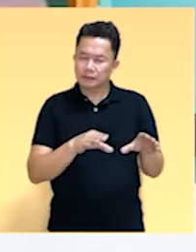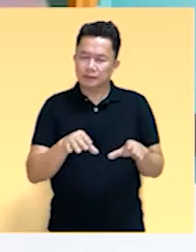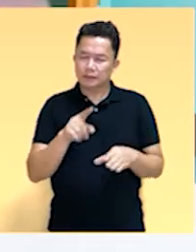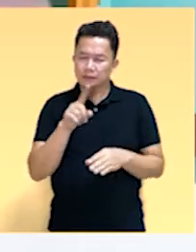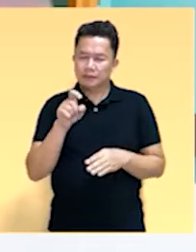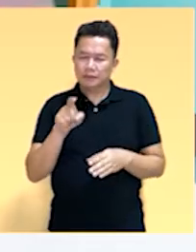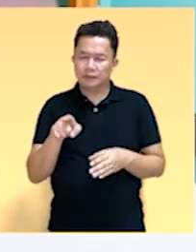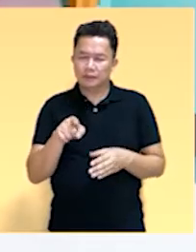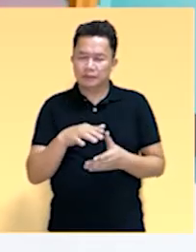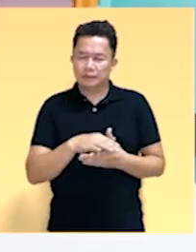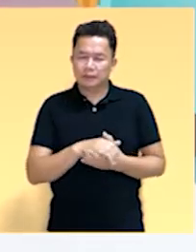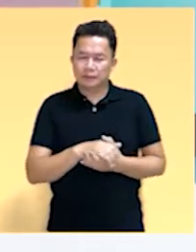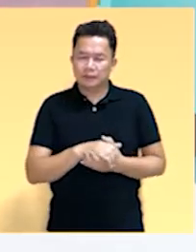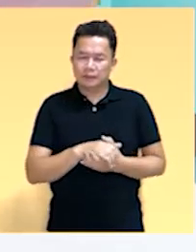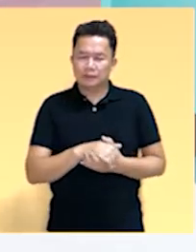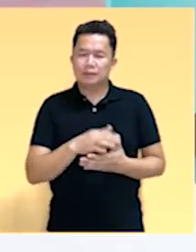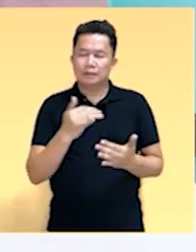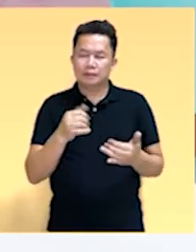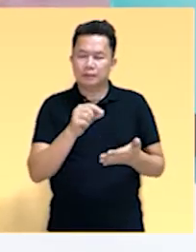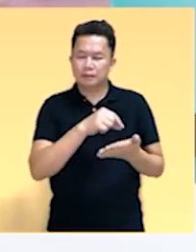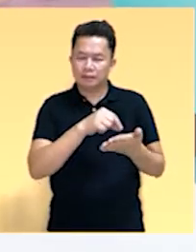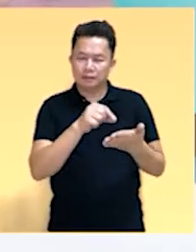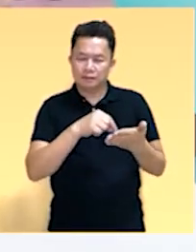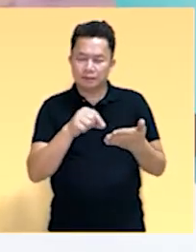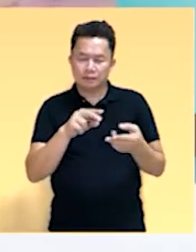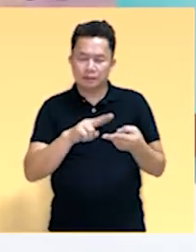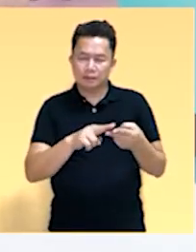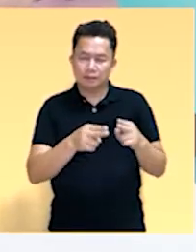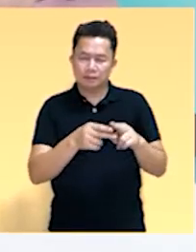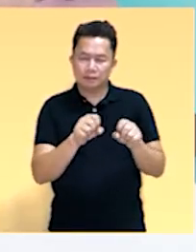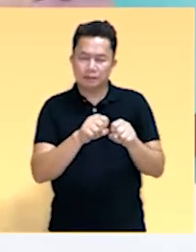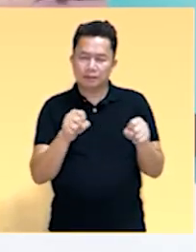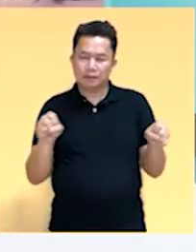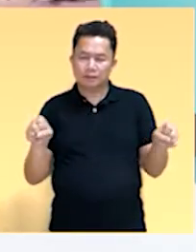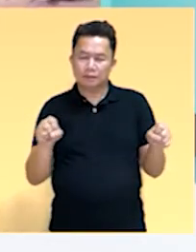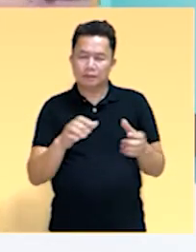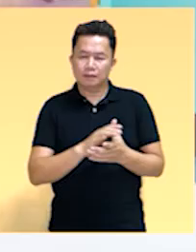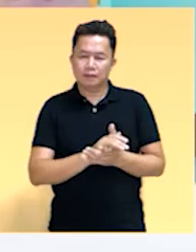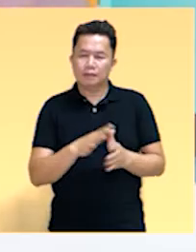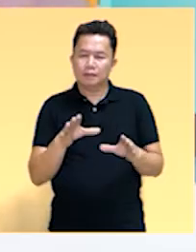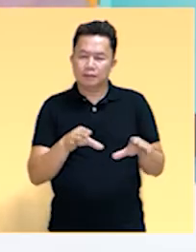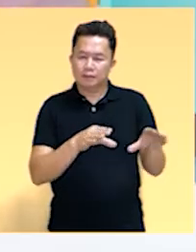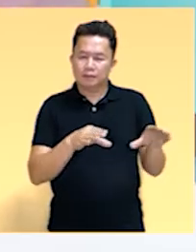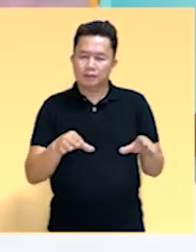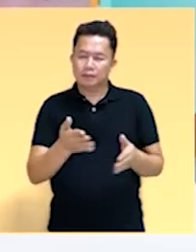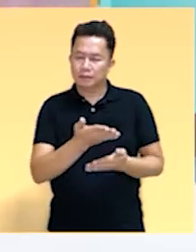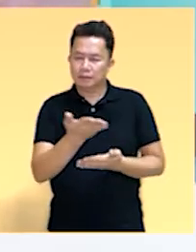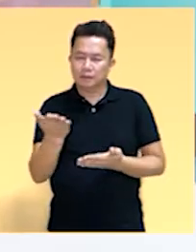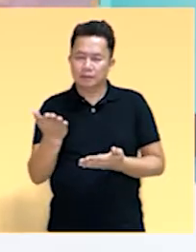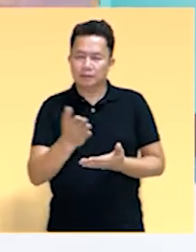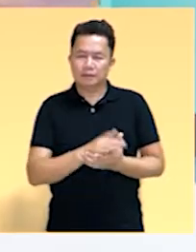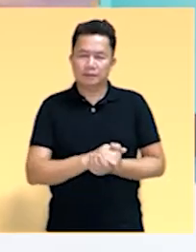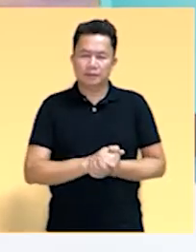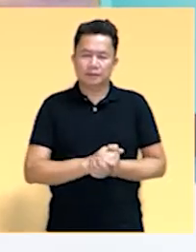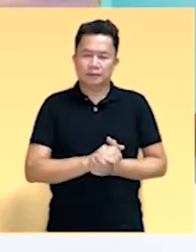Nagawa na ba? Ngayon, isulat nyo naman ang number sentence. Gawin nyo